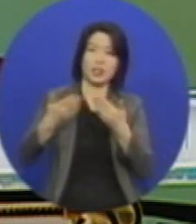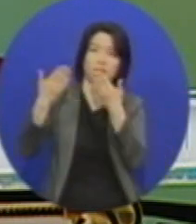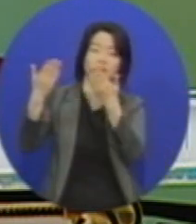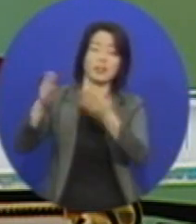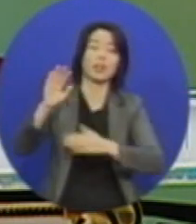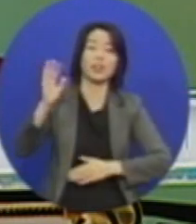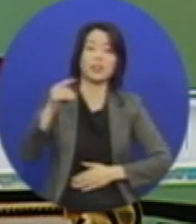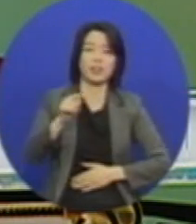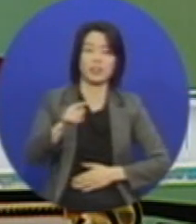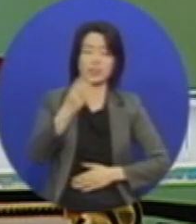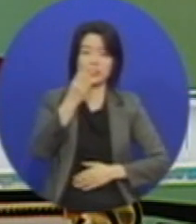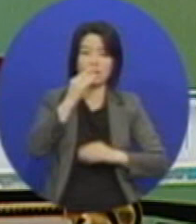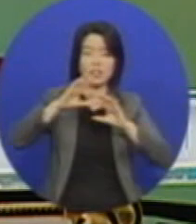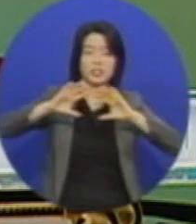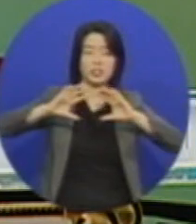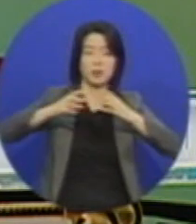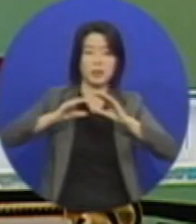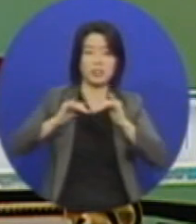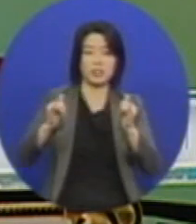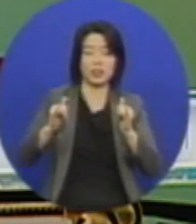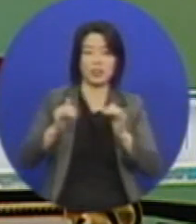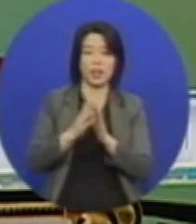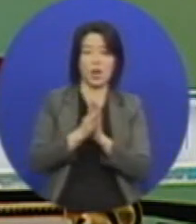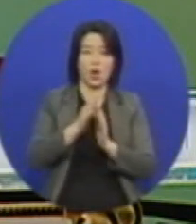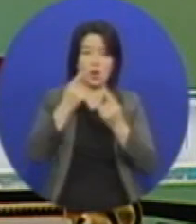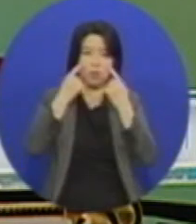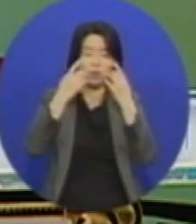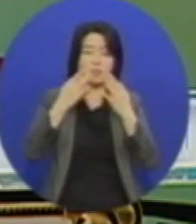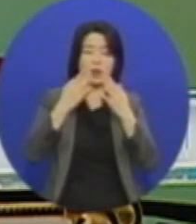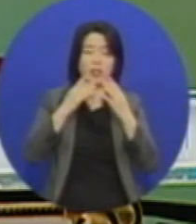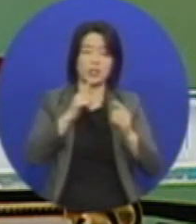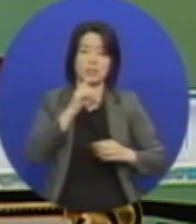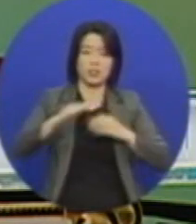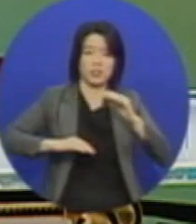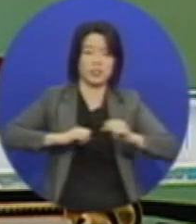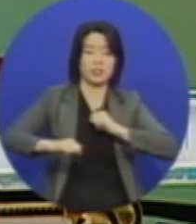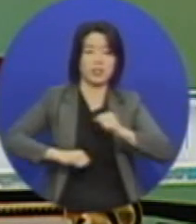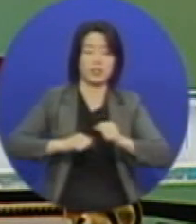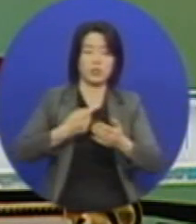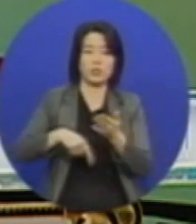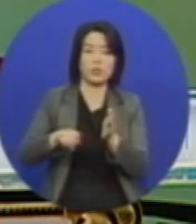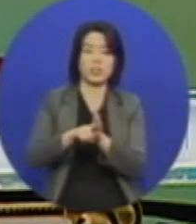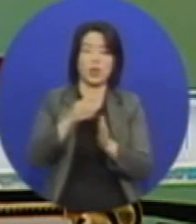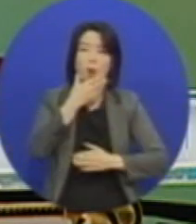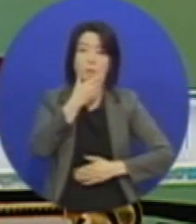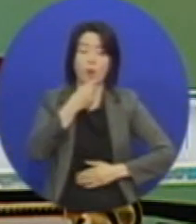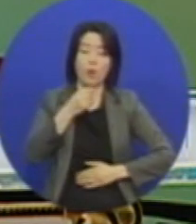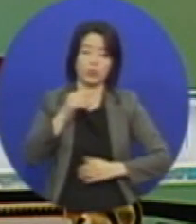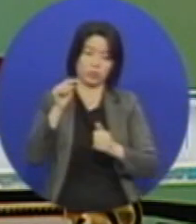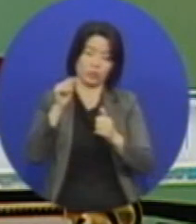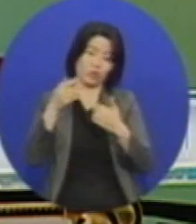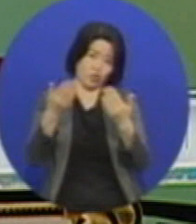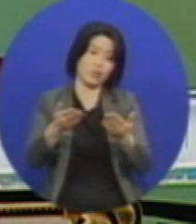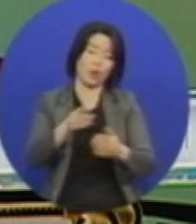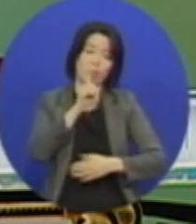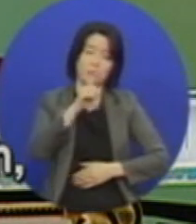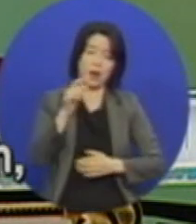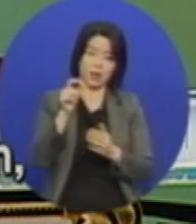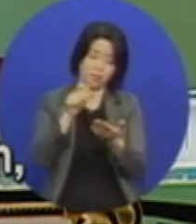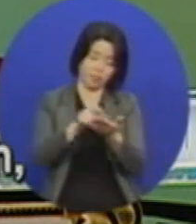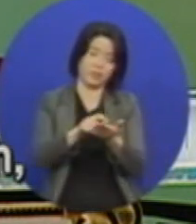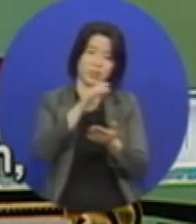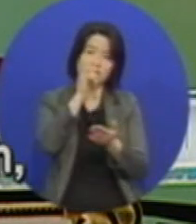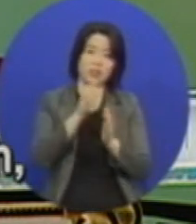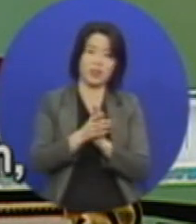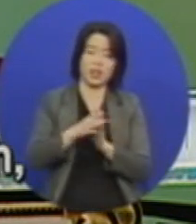것을 이스라엘 백성들에게 분명히 실천하게 하기 위해서 복을 주시겠다고 다 하셨어요 너 이제 첫